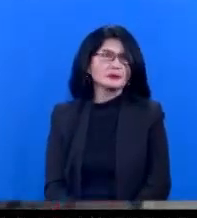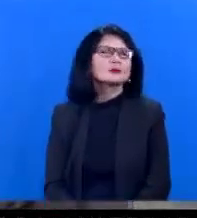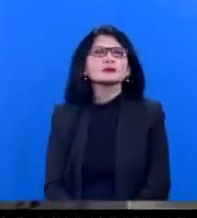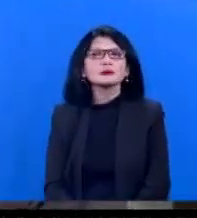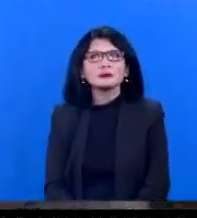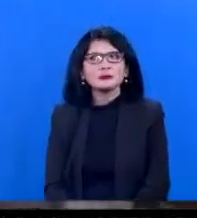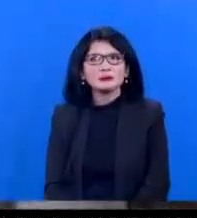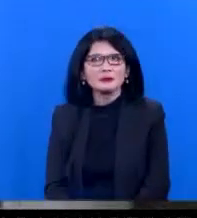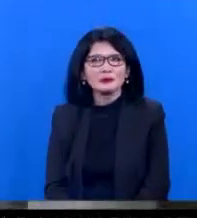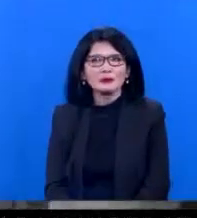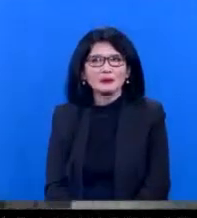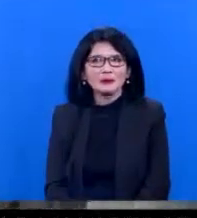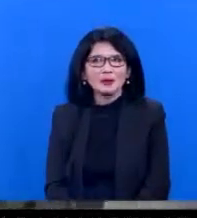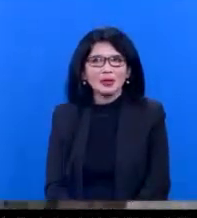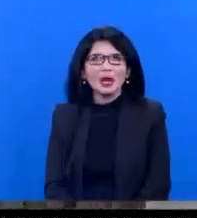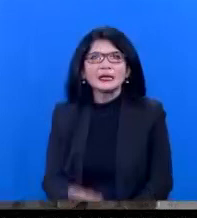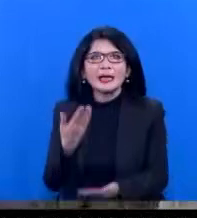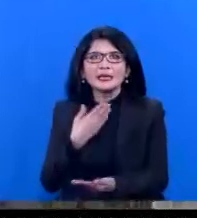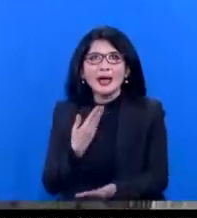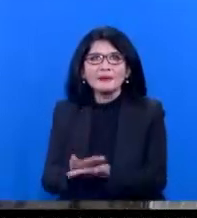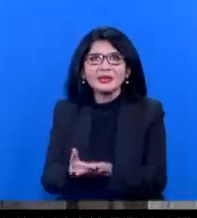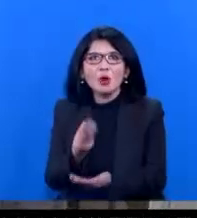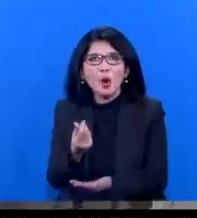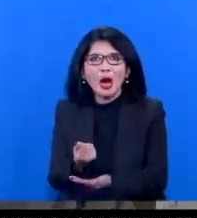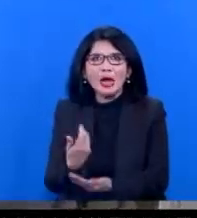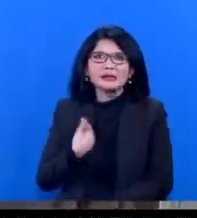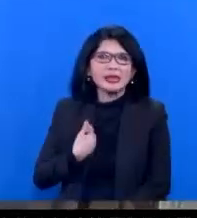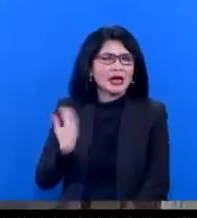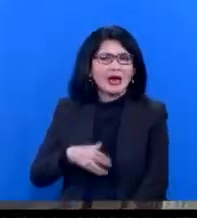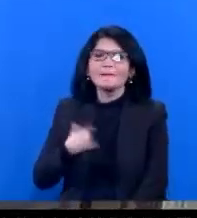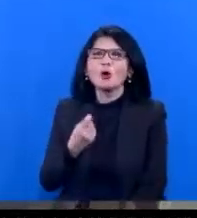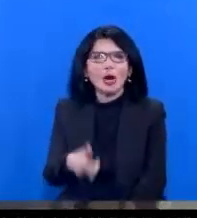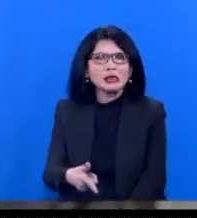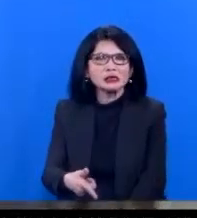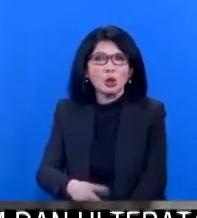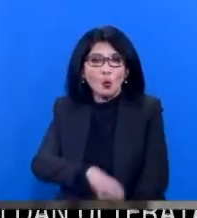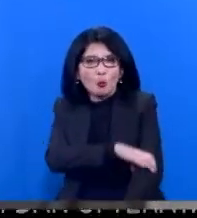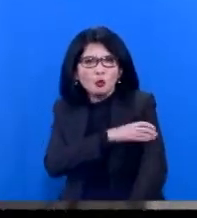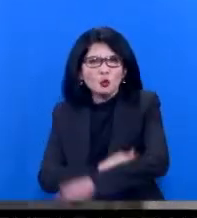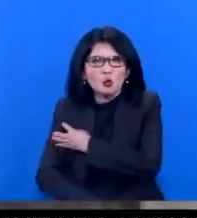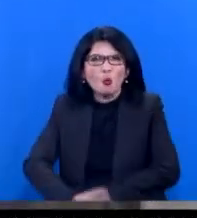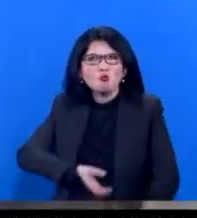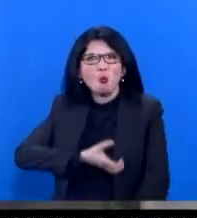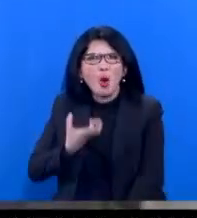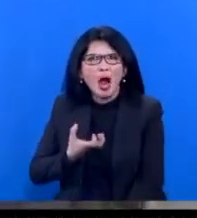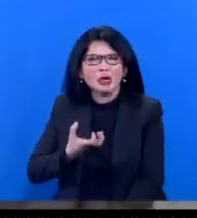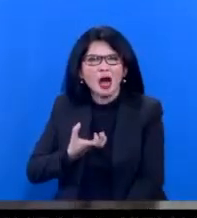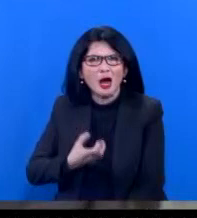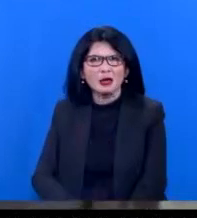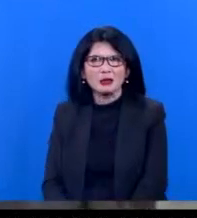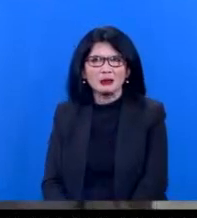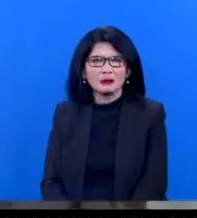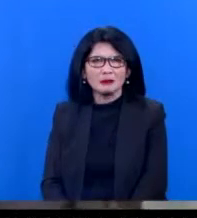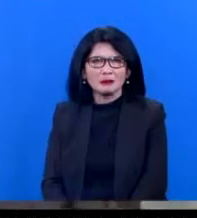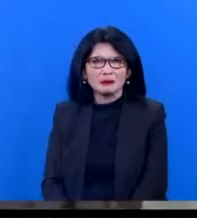Hai Hindia pungli enggak dikasih dia nggak terima udah terima jangan senangnya itu merasa